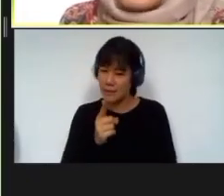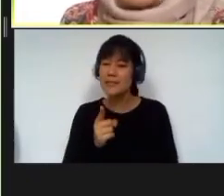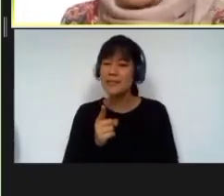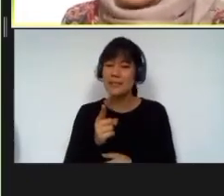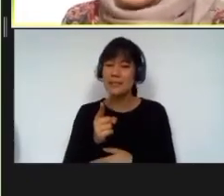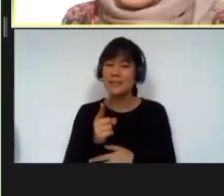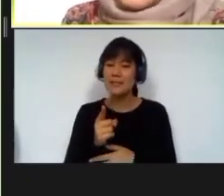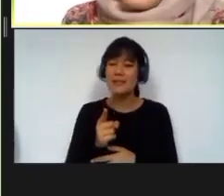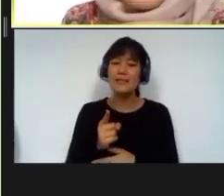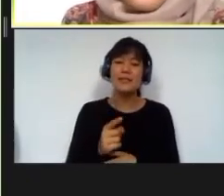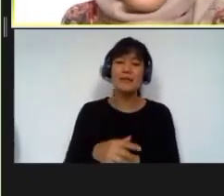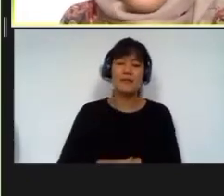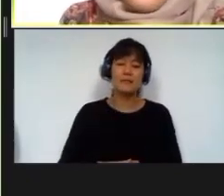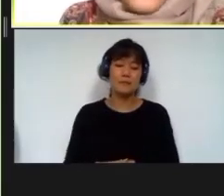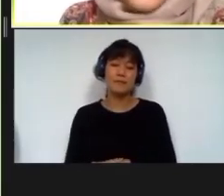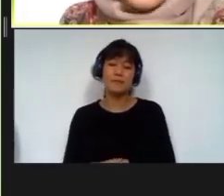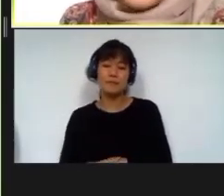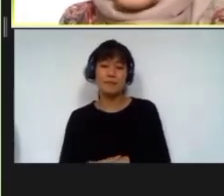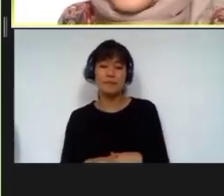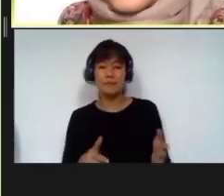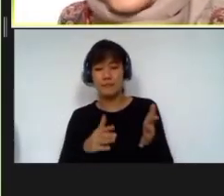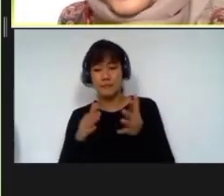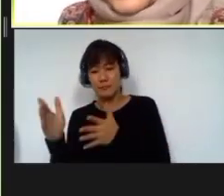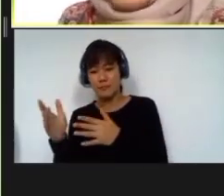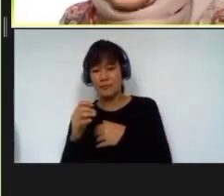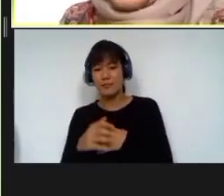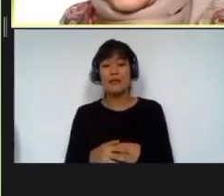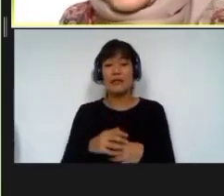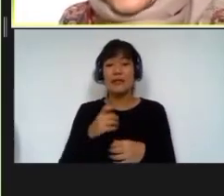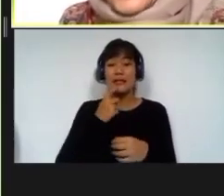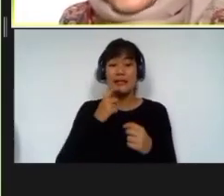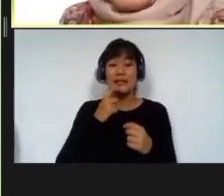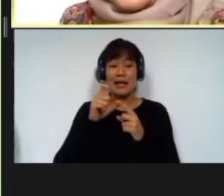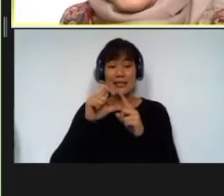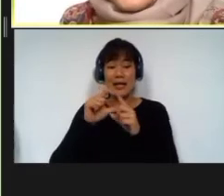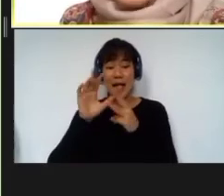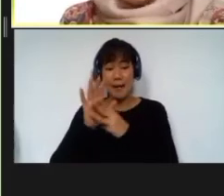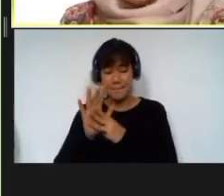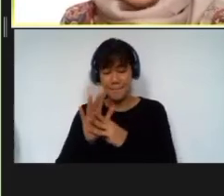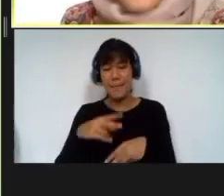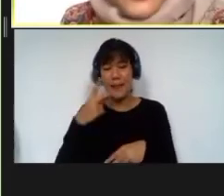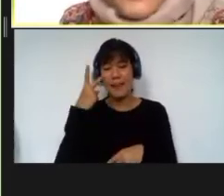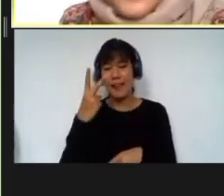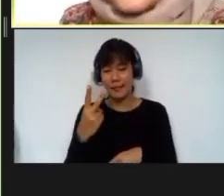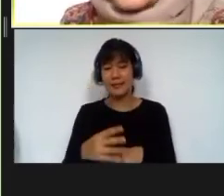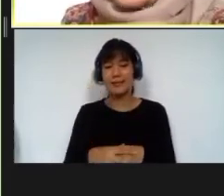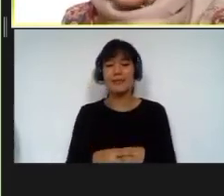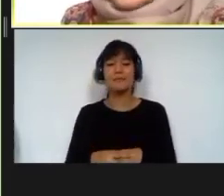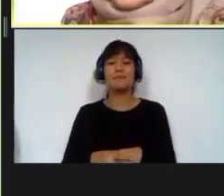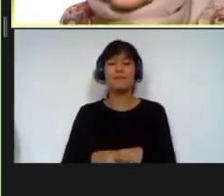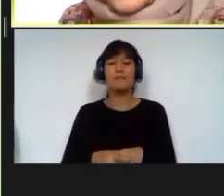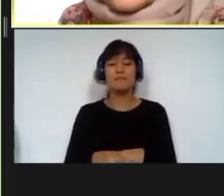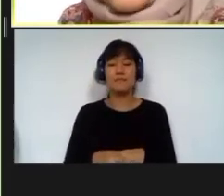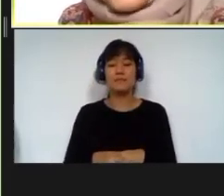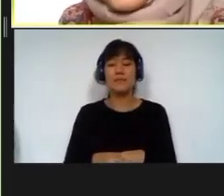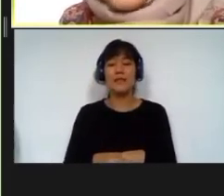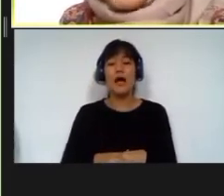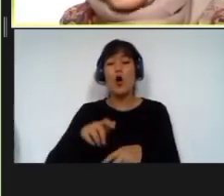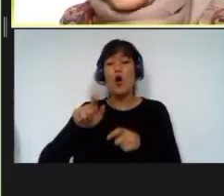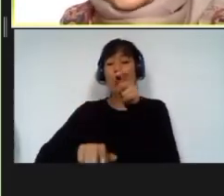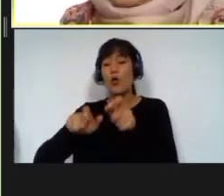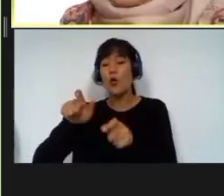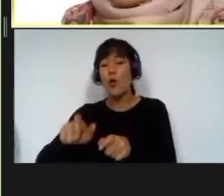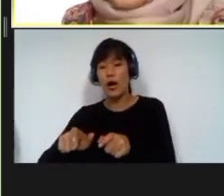strategi pembelajaran. Lalu di bidang SDM juga kita akan melihat sumber daya manusia, aktor-aktor pendidikan